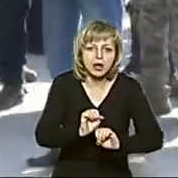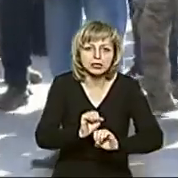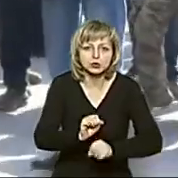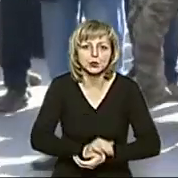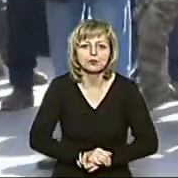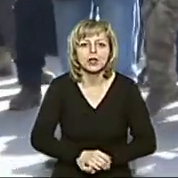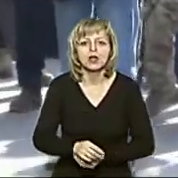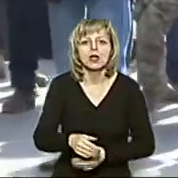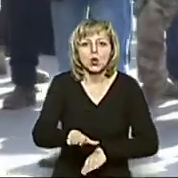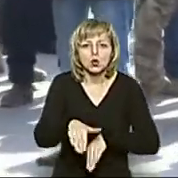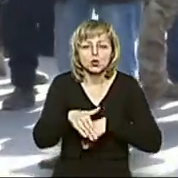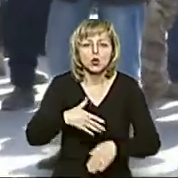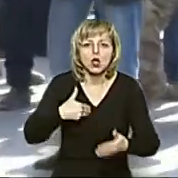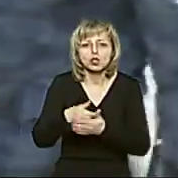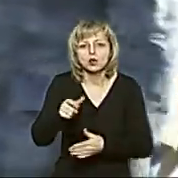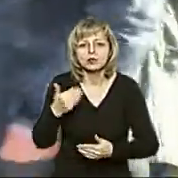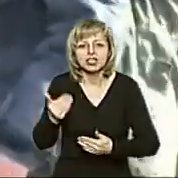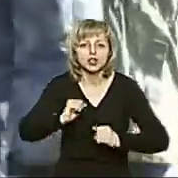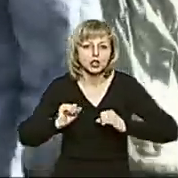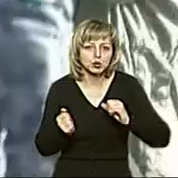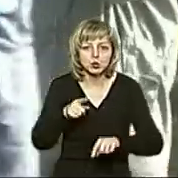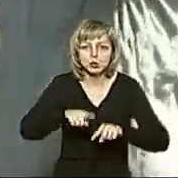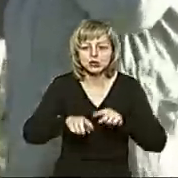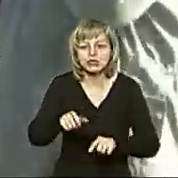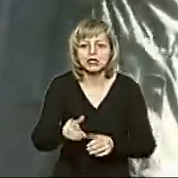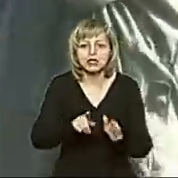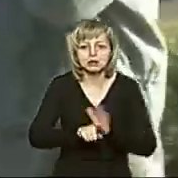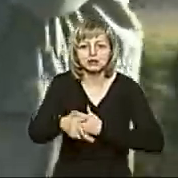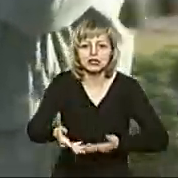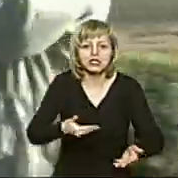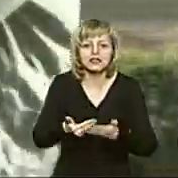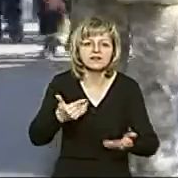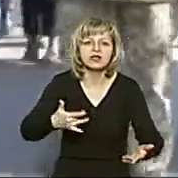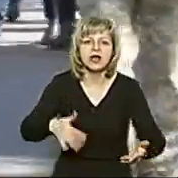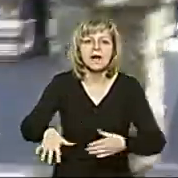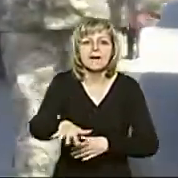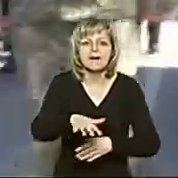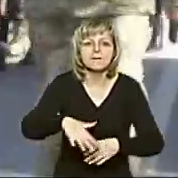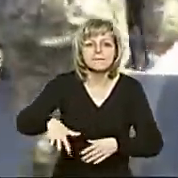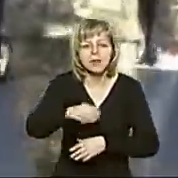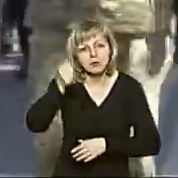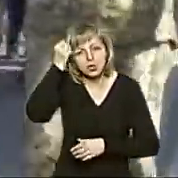відповідно. Ходою добровольці, їх друзі та рідні пройшли від меморіалу до театрального майдану.